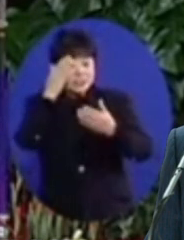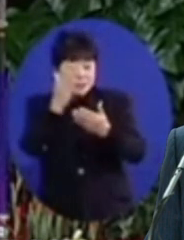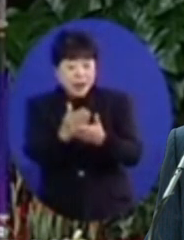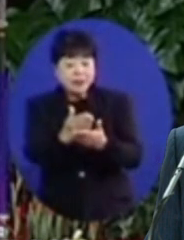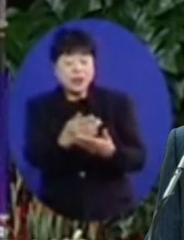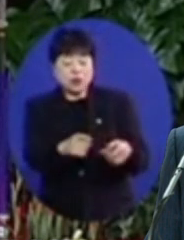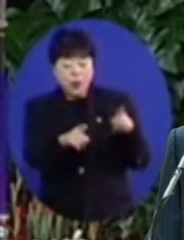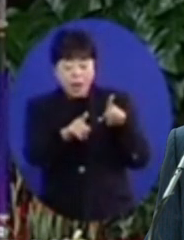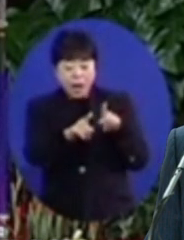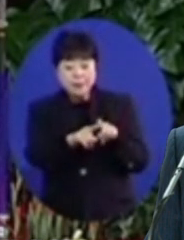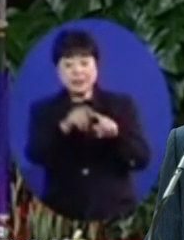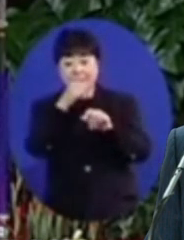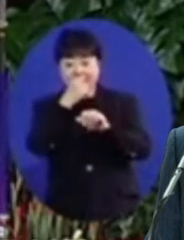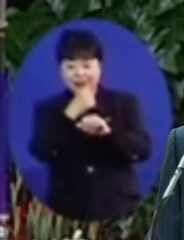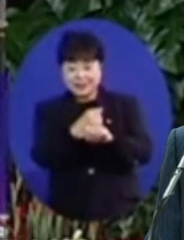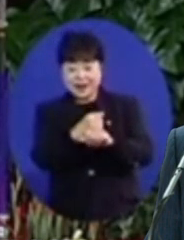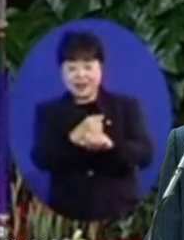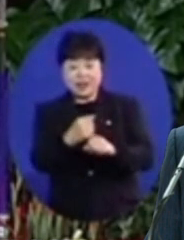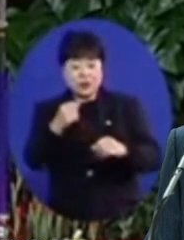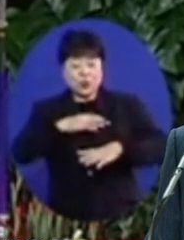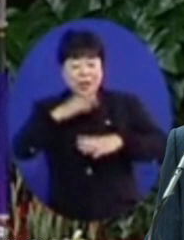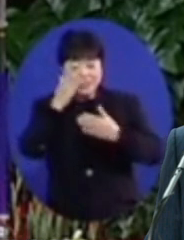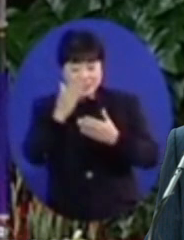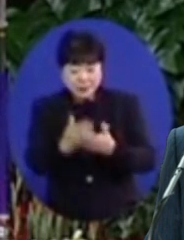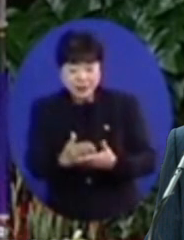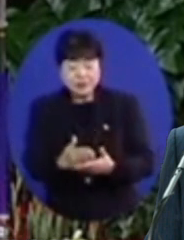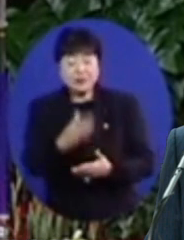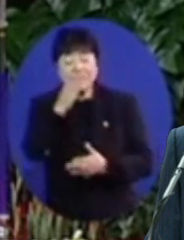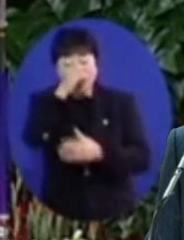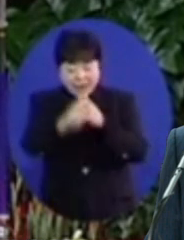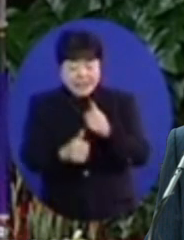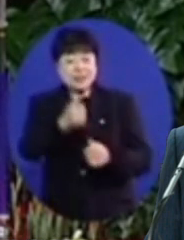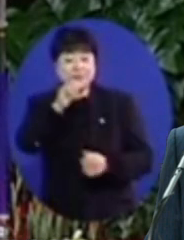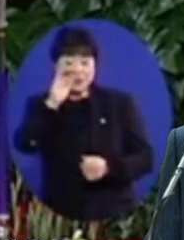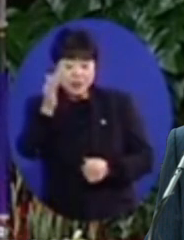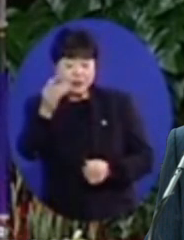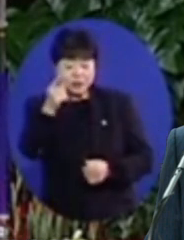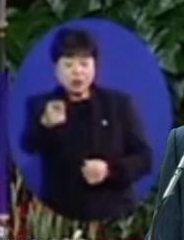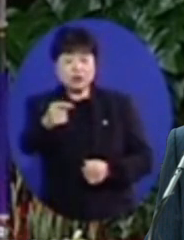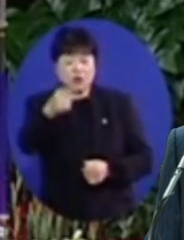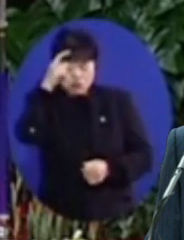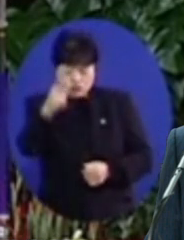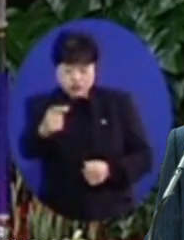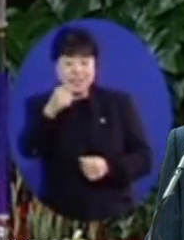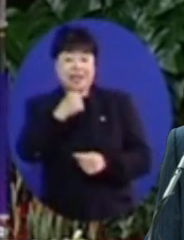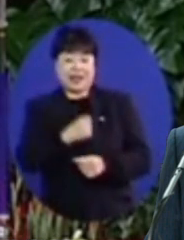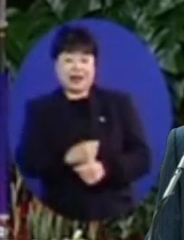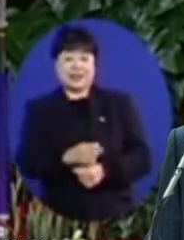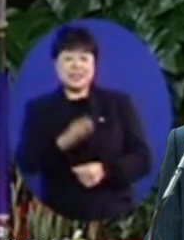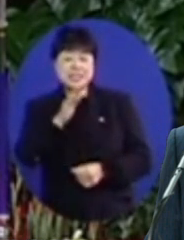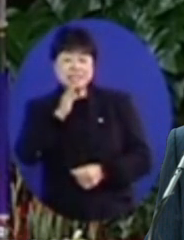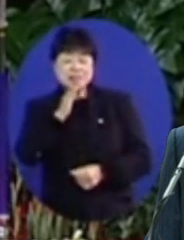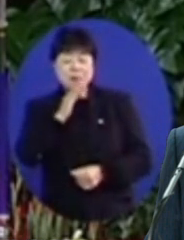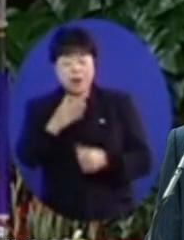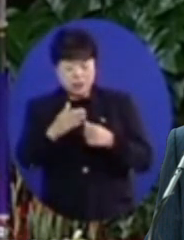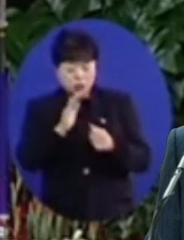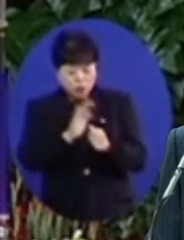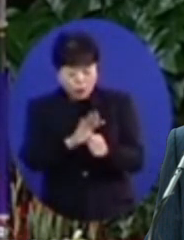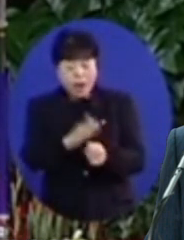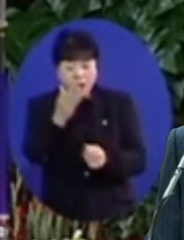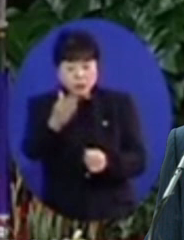말라 내가 너와 함께 함이라 놀라지 말라는데 하나님이 됨이라 내가 너를 굳세게 하리라 참으로 너를